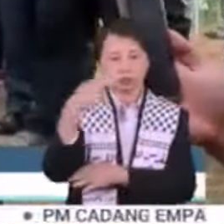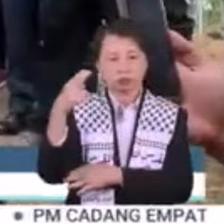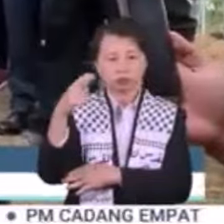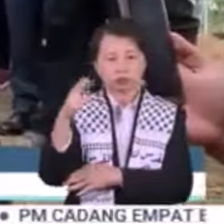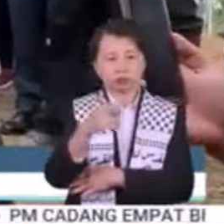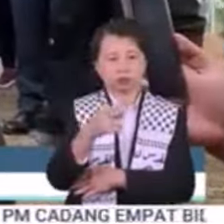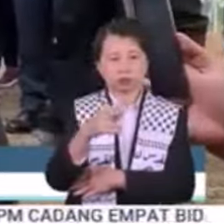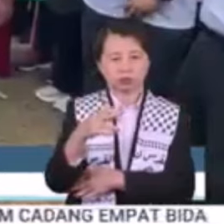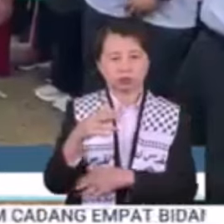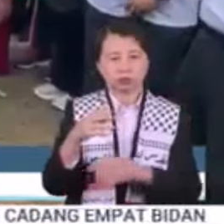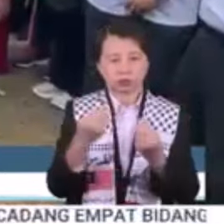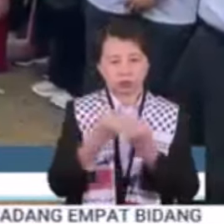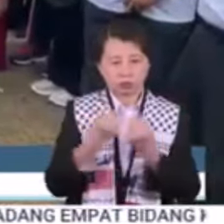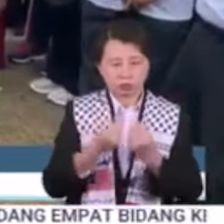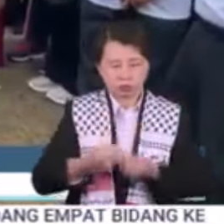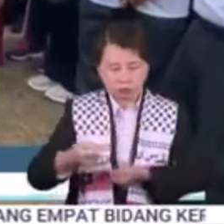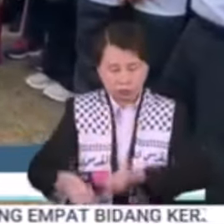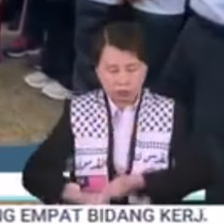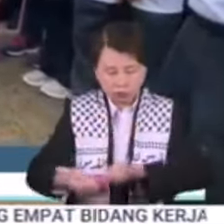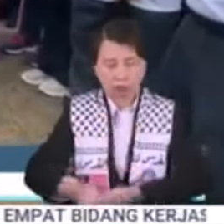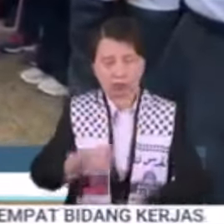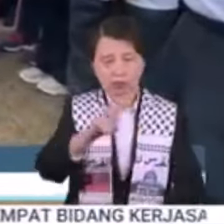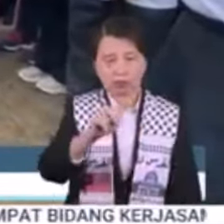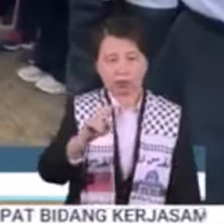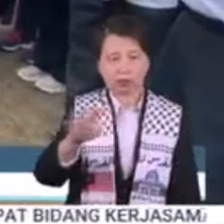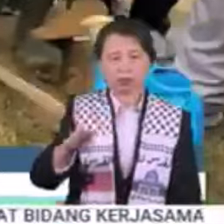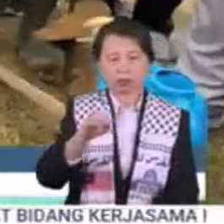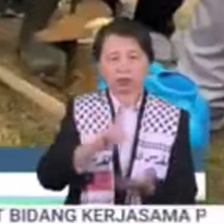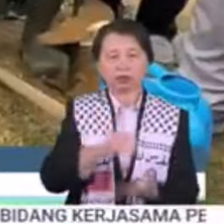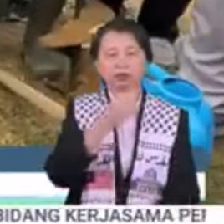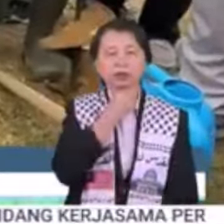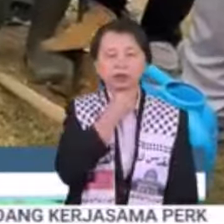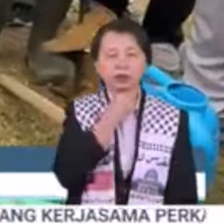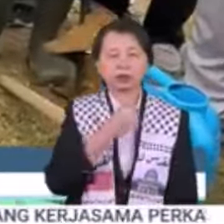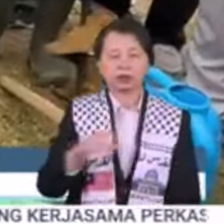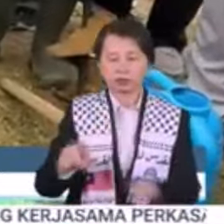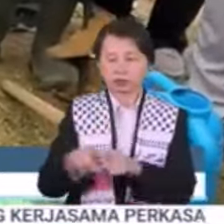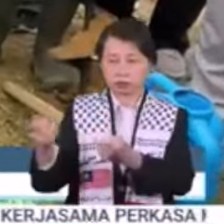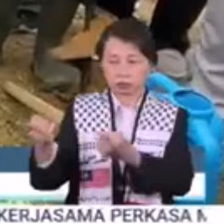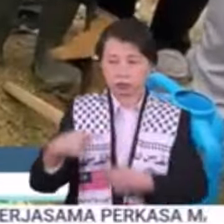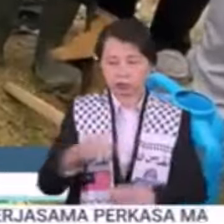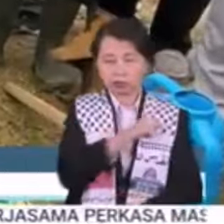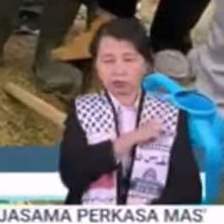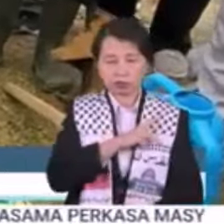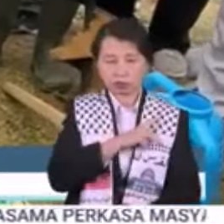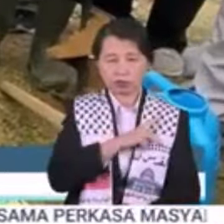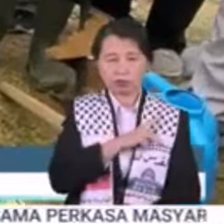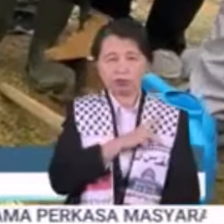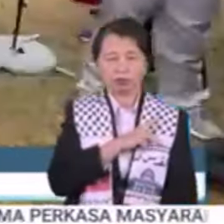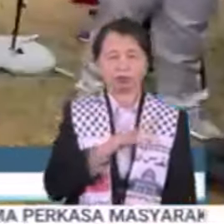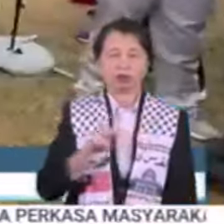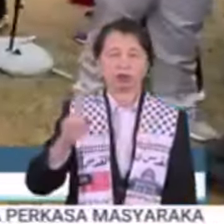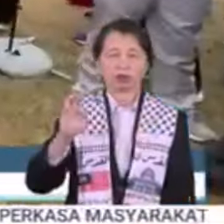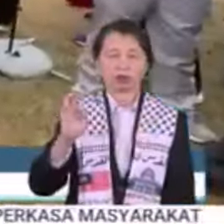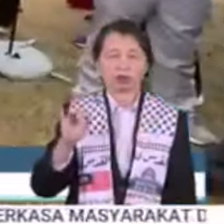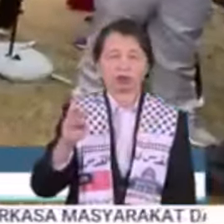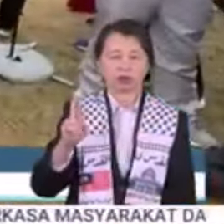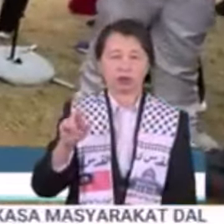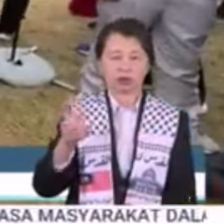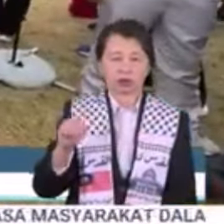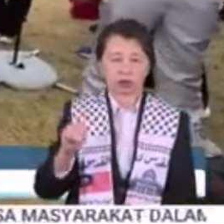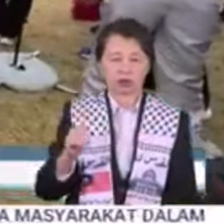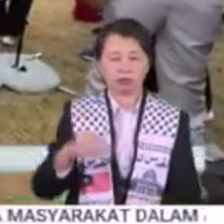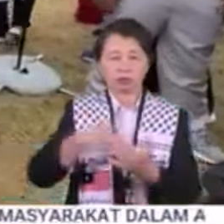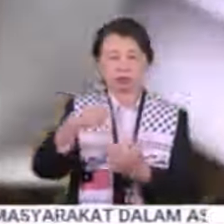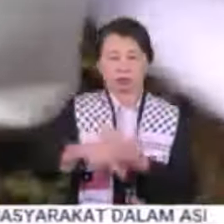Malaysia Sempena banci pertanian 2024 di Sungkai turun hadir ketua pengarah frame Dr Ismail Palan